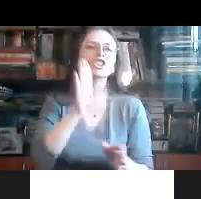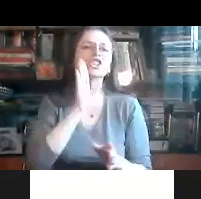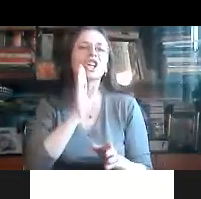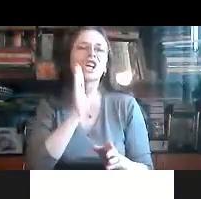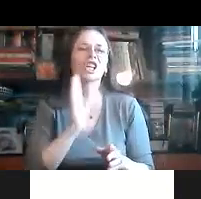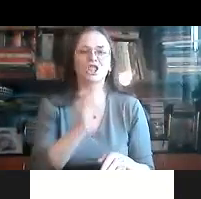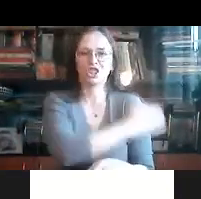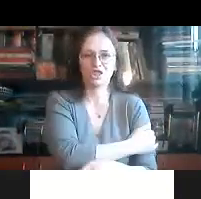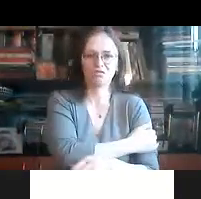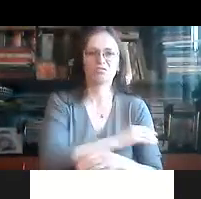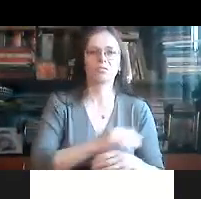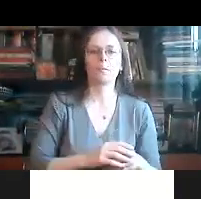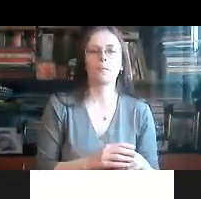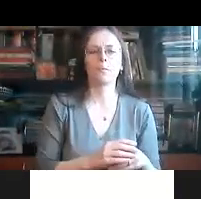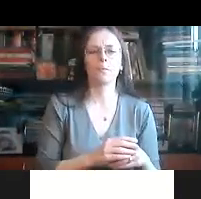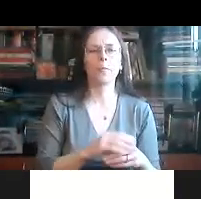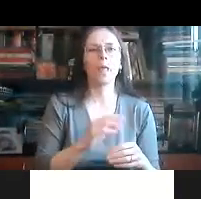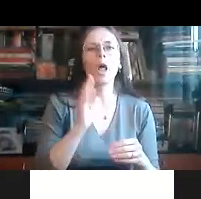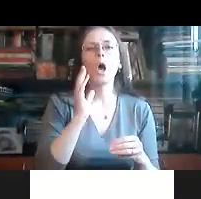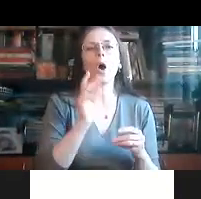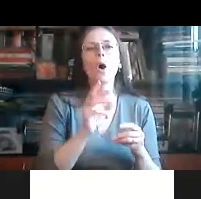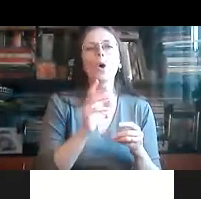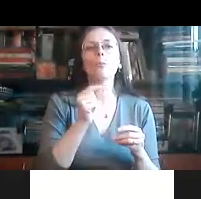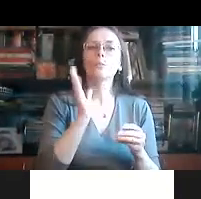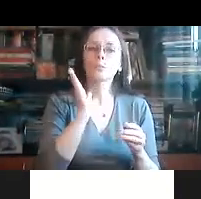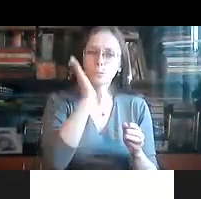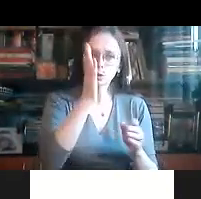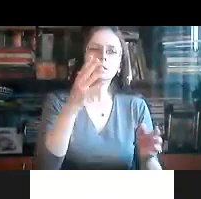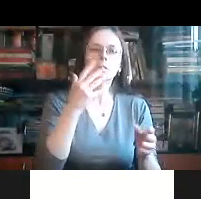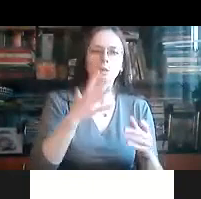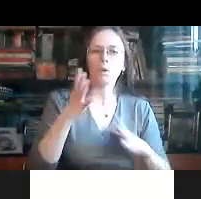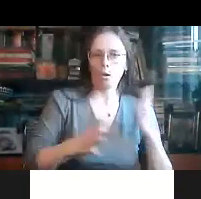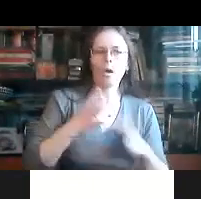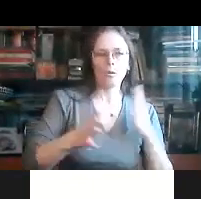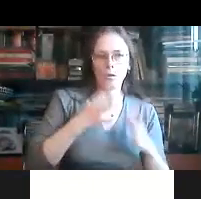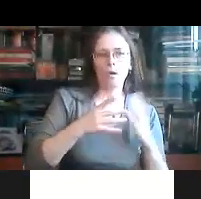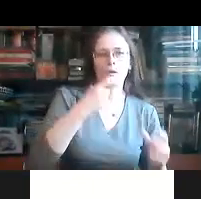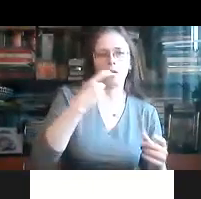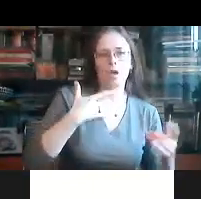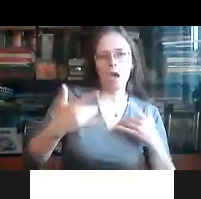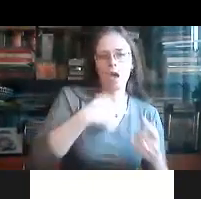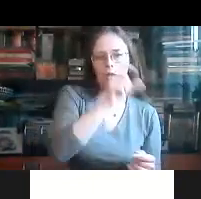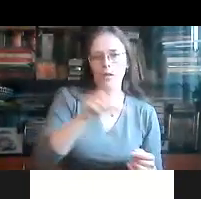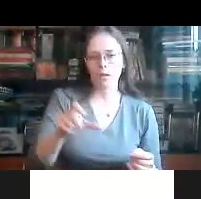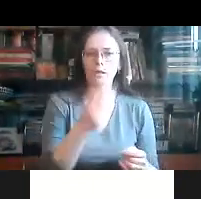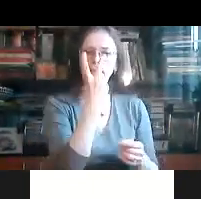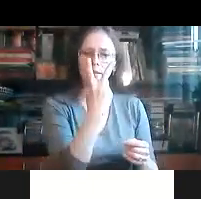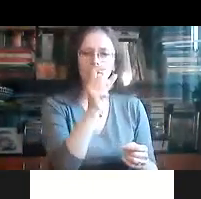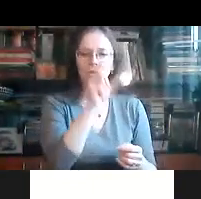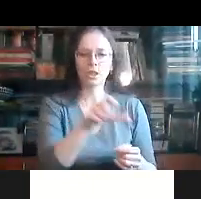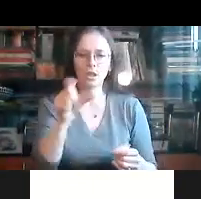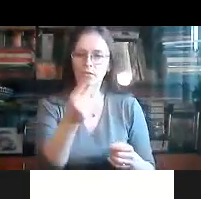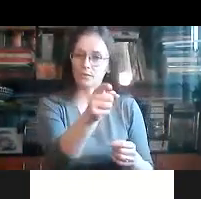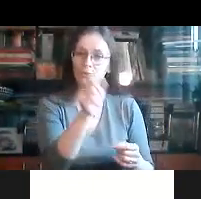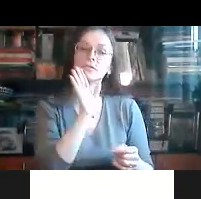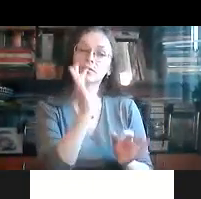репетировать, потому что там всего две актрисы, я и Света, которая ведет сегодняшнюю встречу. Да. Вот, мы встречаемся